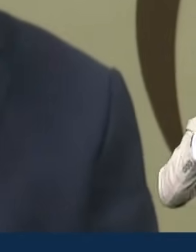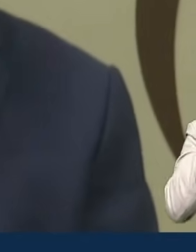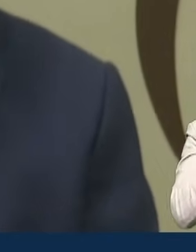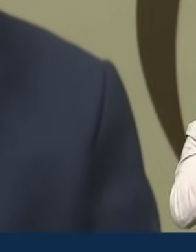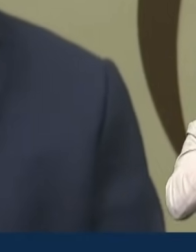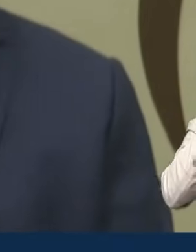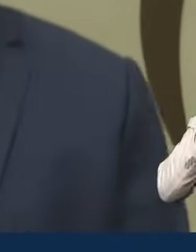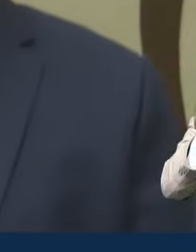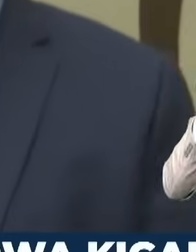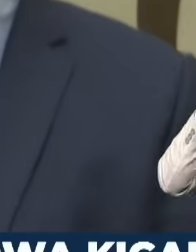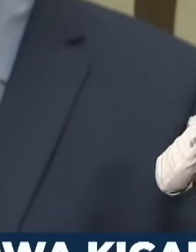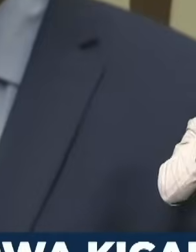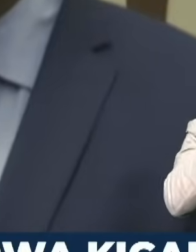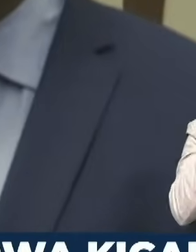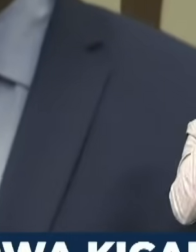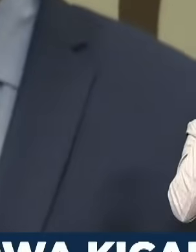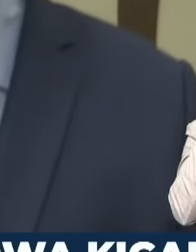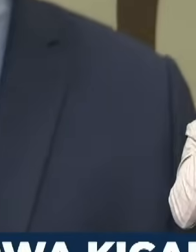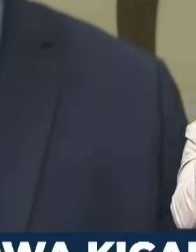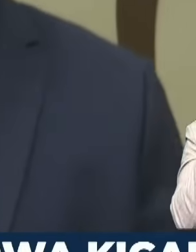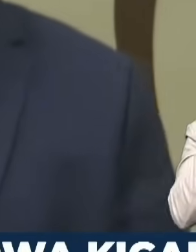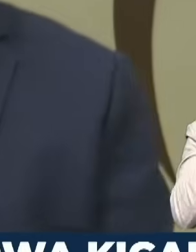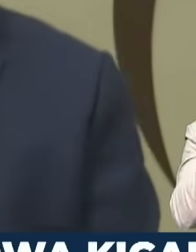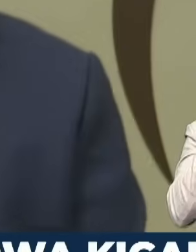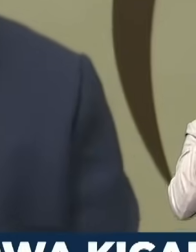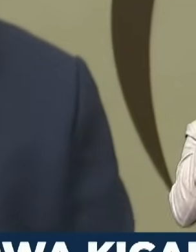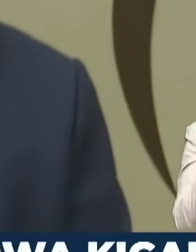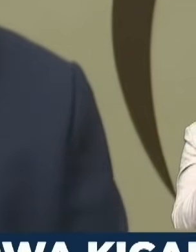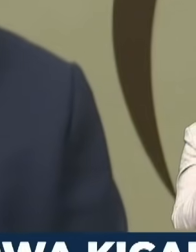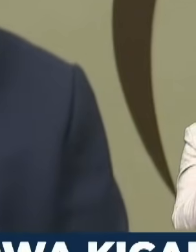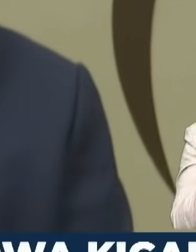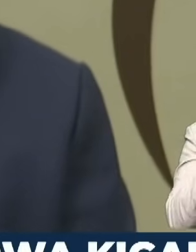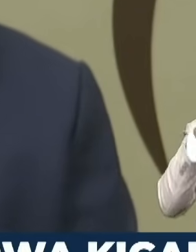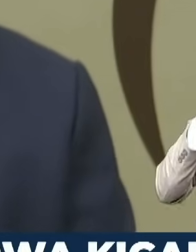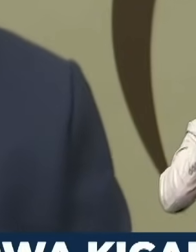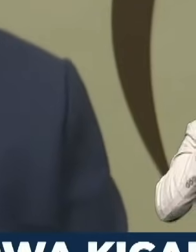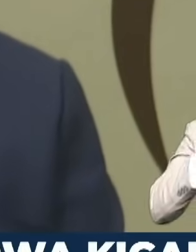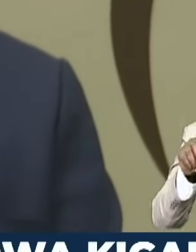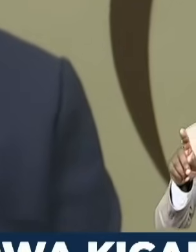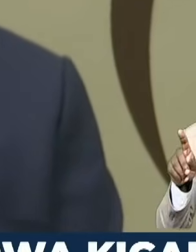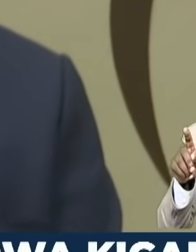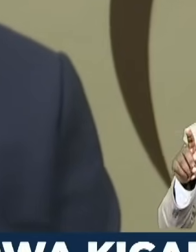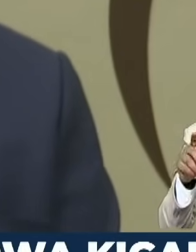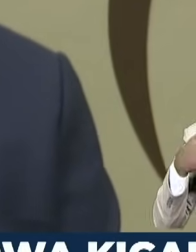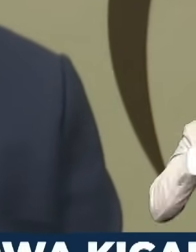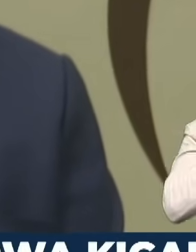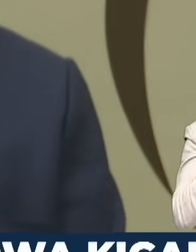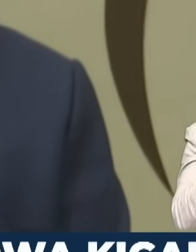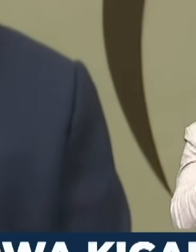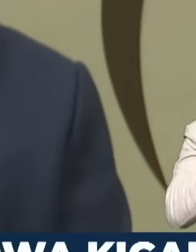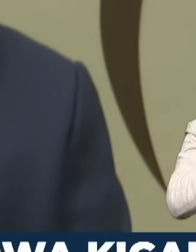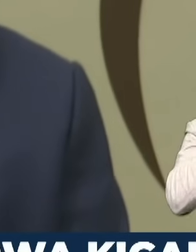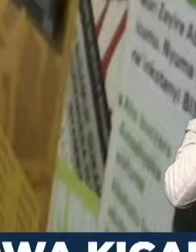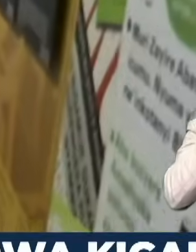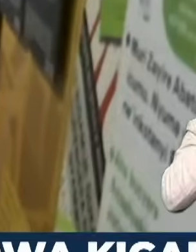n'abayobozi babo, harimo mwabonye ko harimo n'abayobozi b'inteko zitandukanye. Tukizera ko igikorwa